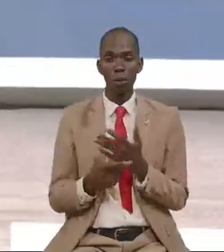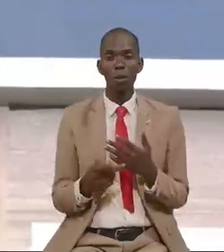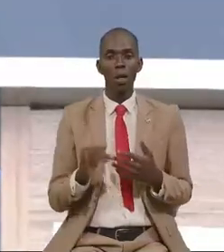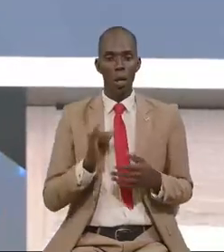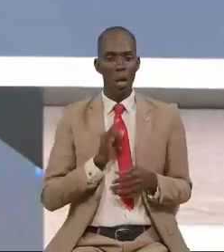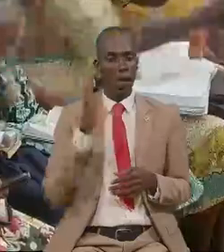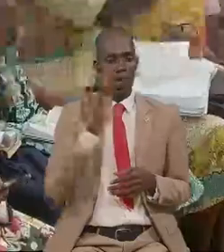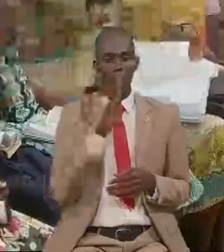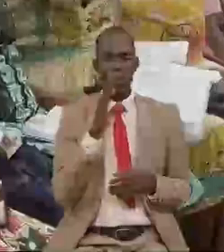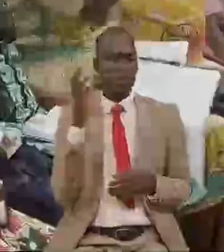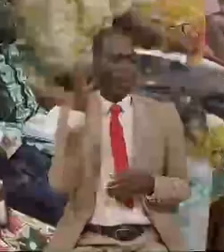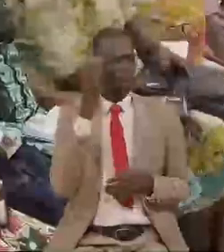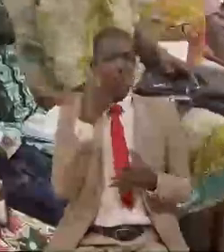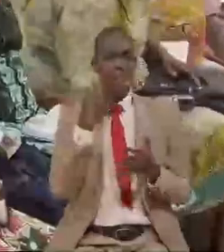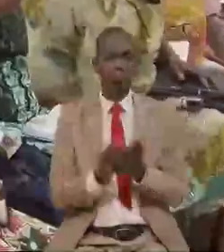nouvelles.